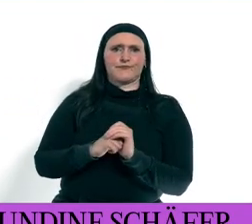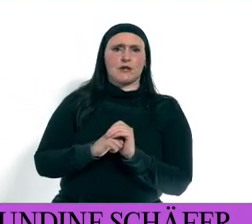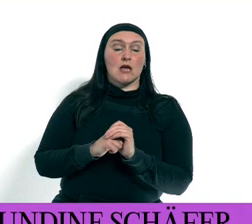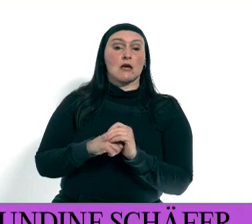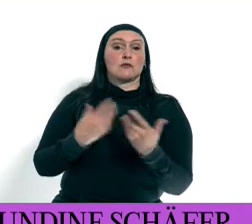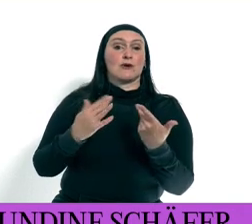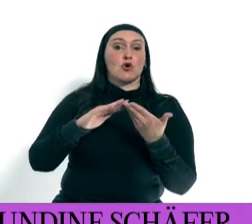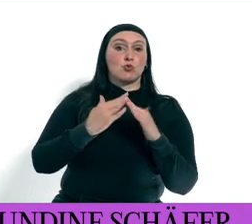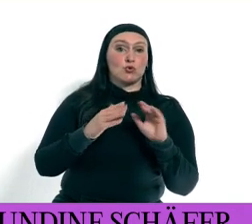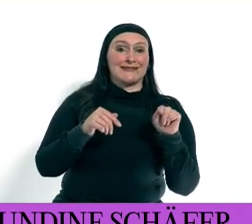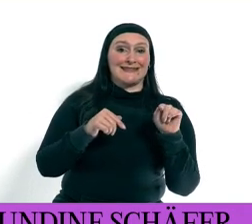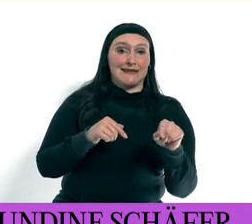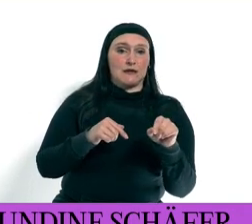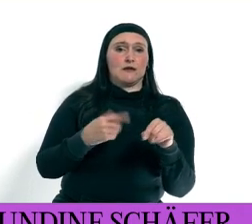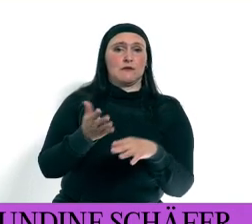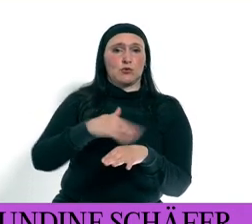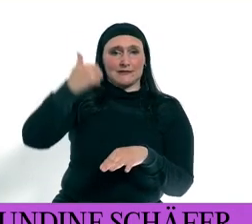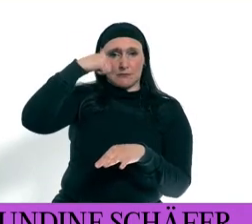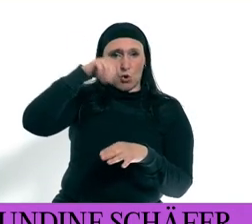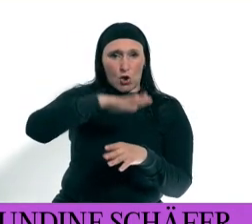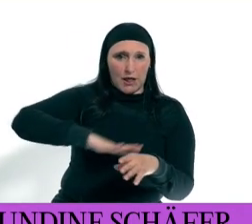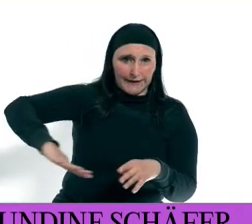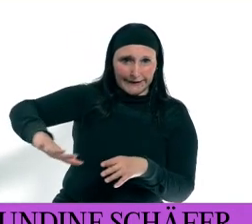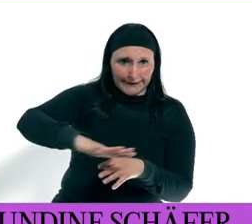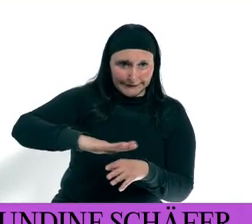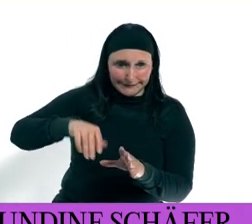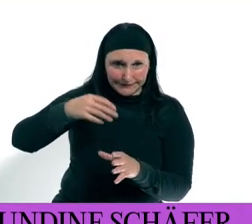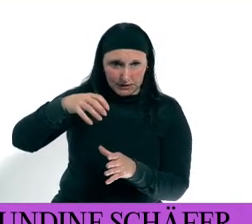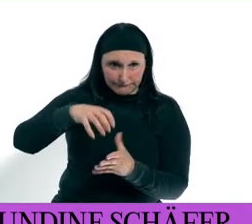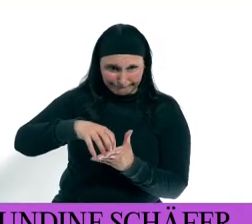Und wir haben eben überlegt, wie können wir